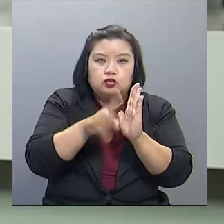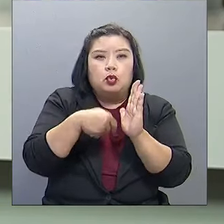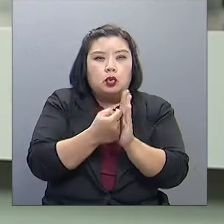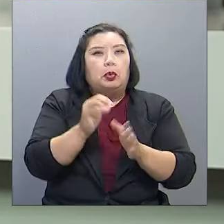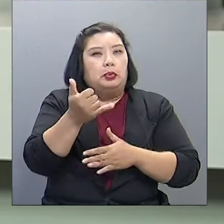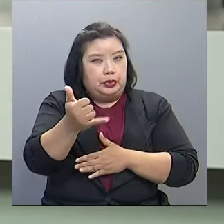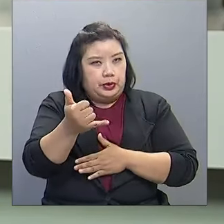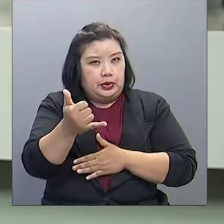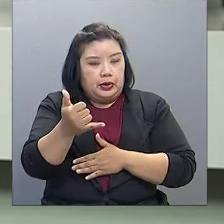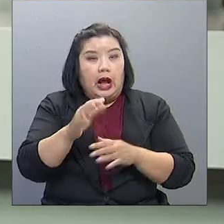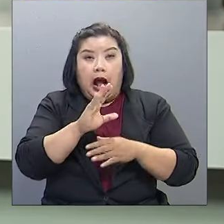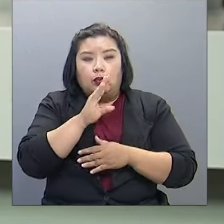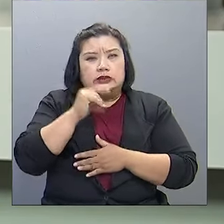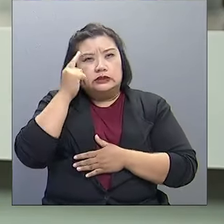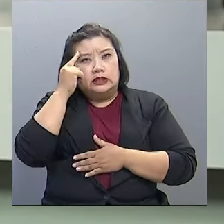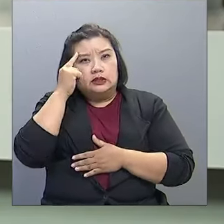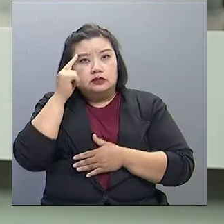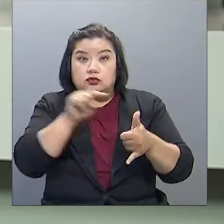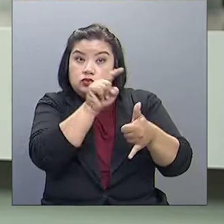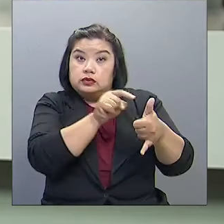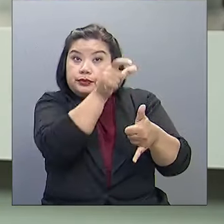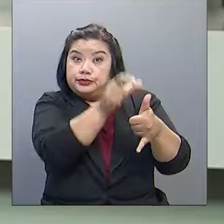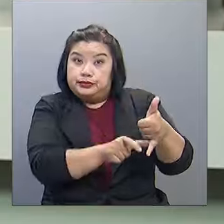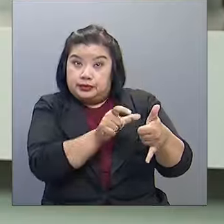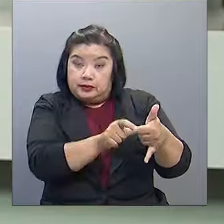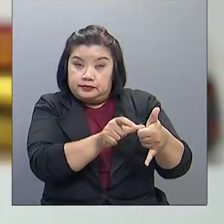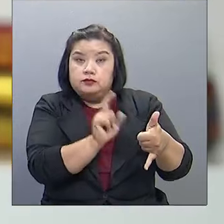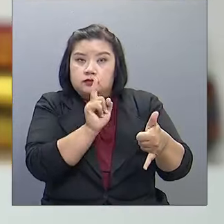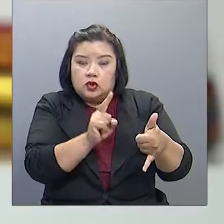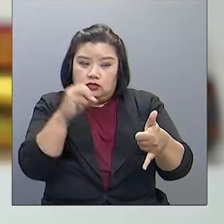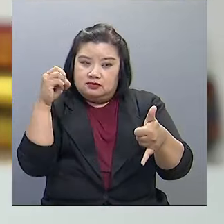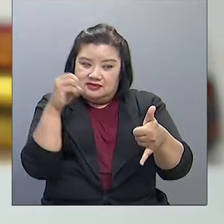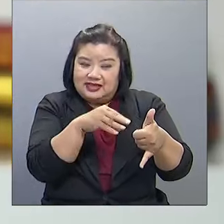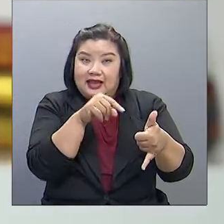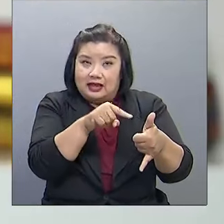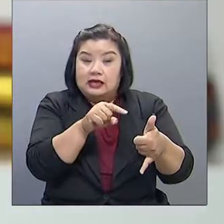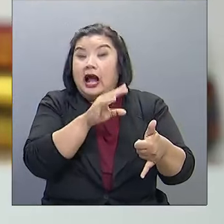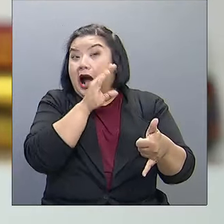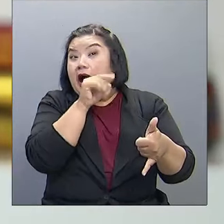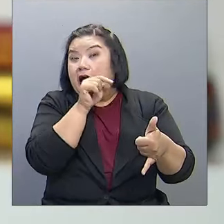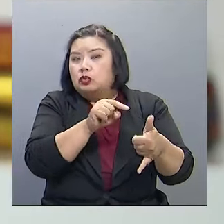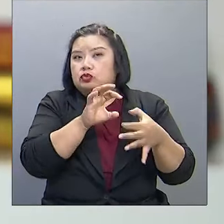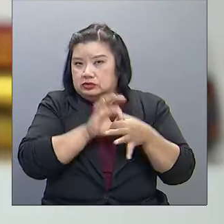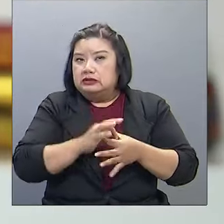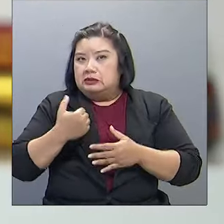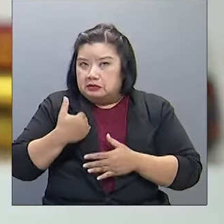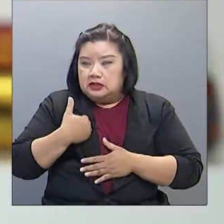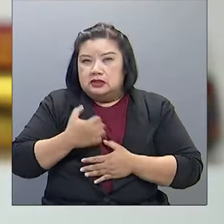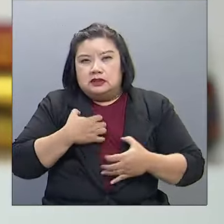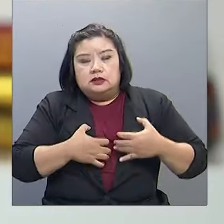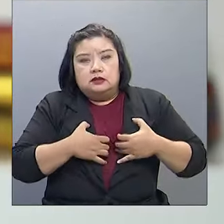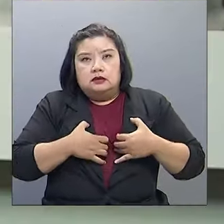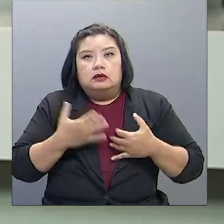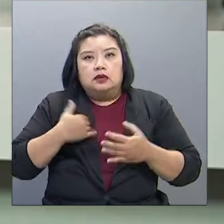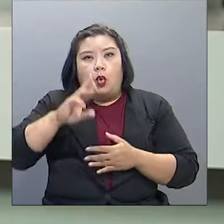นกลุ่มนี้ถ้าเราสงสัยเราจะเอาอัลตราซาวด์คอนเฟิร์มนะครับว่ามีนิ้วถุงน้ำดีหรือเปล่าถ้าอาการเป็นแบบนี้แล้วมีนิ้วถุงน้ำดีก็ต้องรักษาเรื่